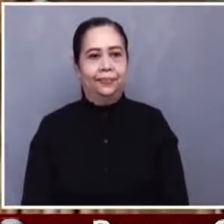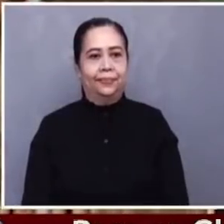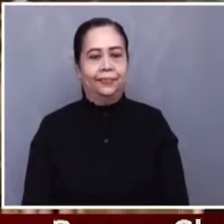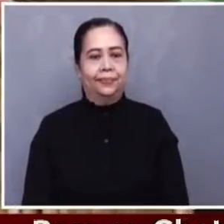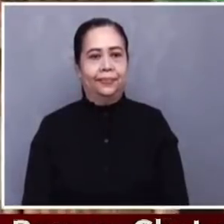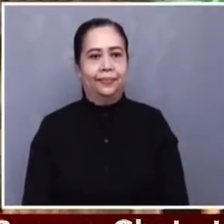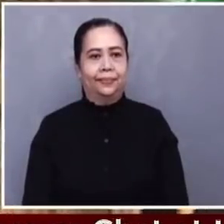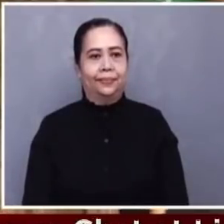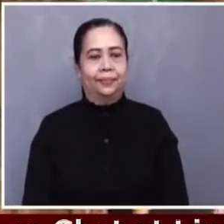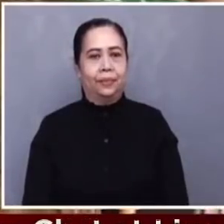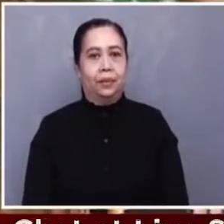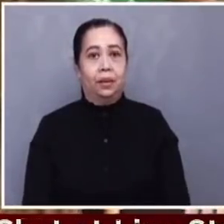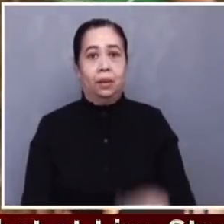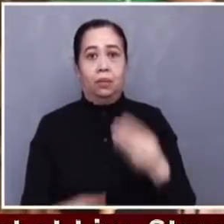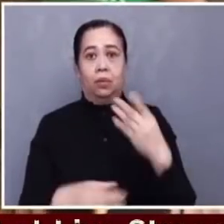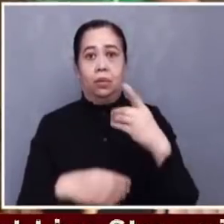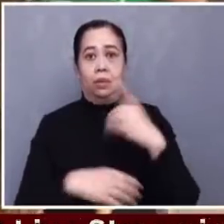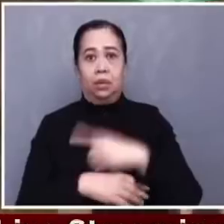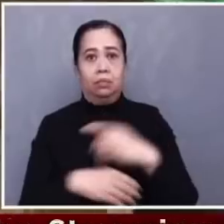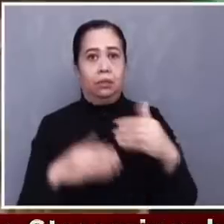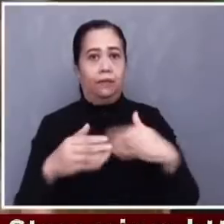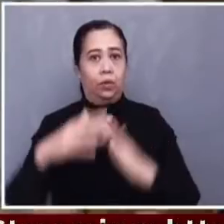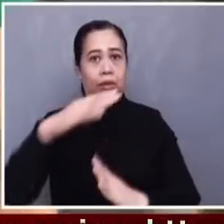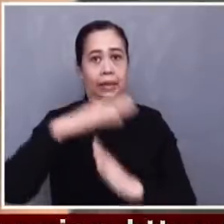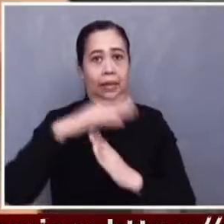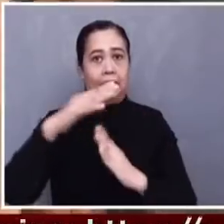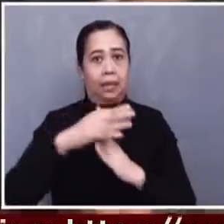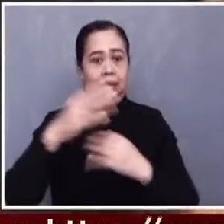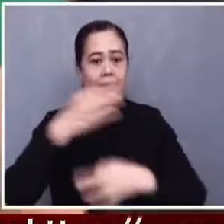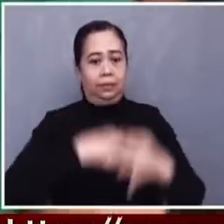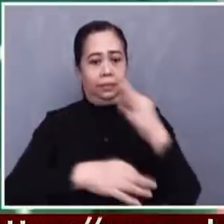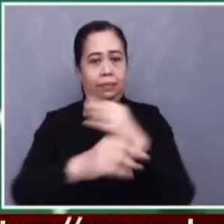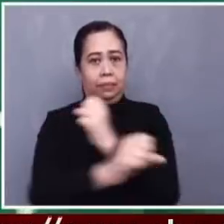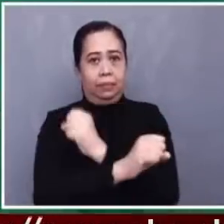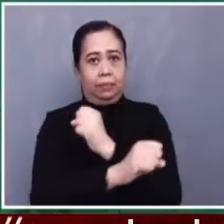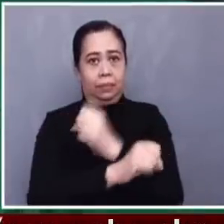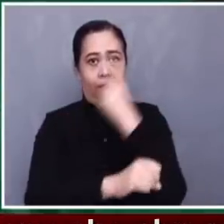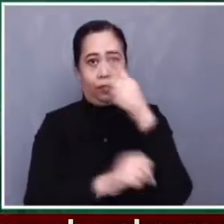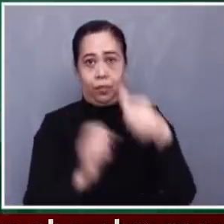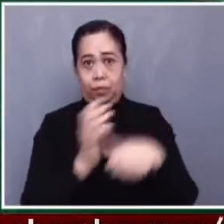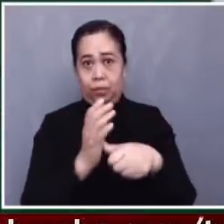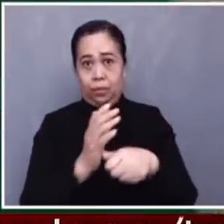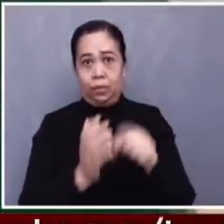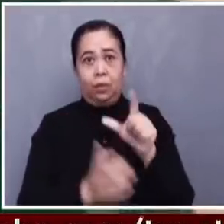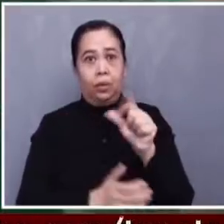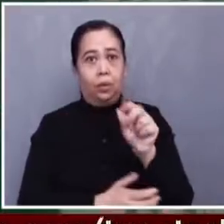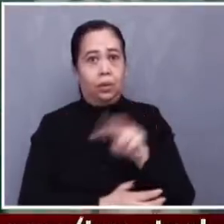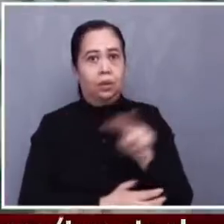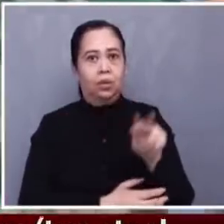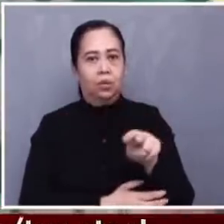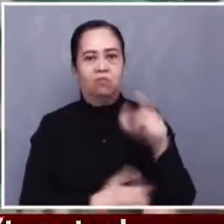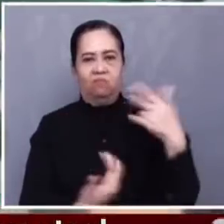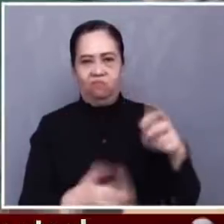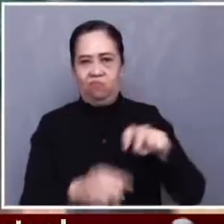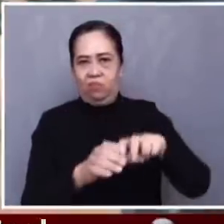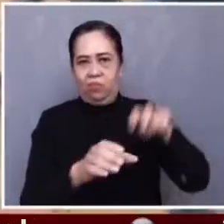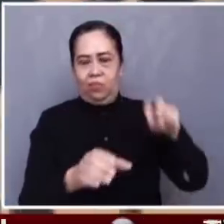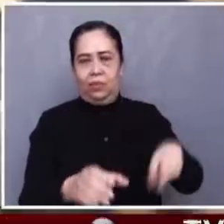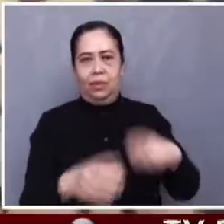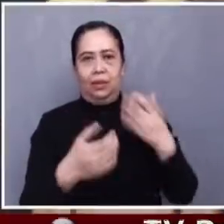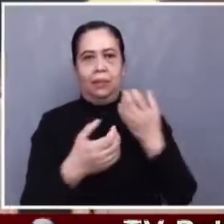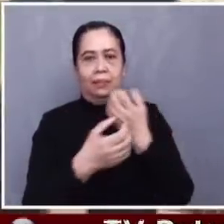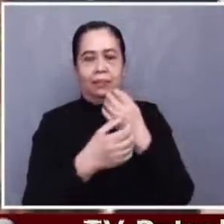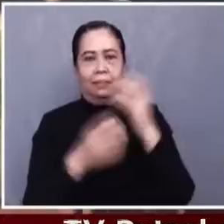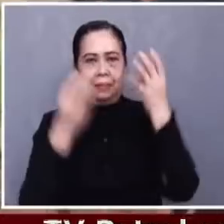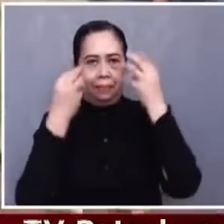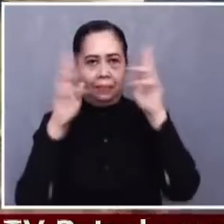Okay. Ilang araw bago ang deadline ng substitution para sa halalan 2022, iniatras ni Davao City Mayor Sara